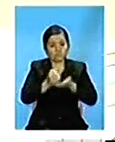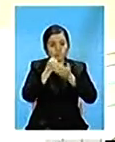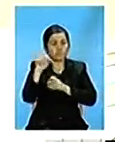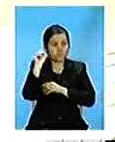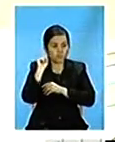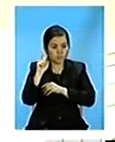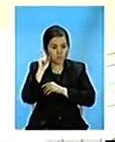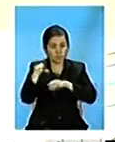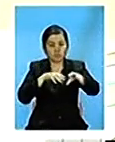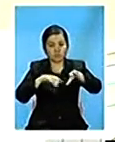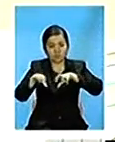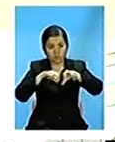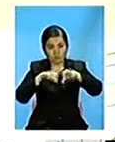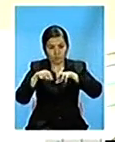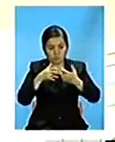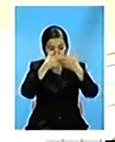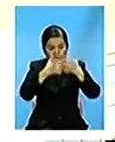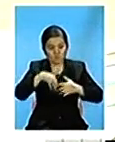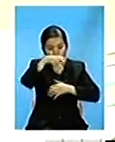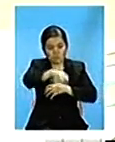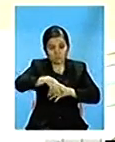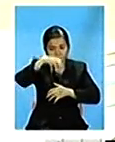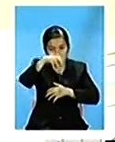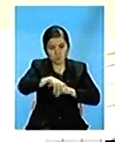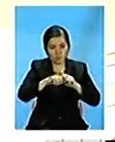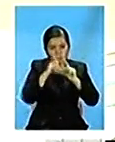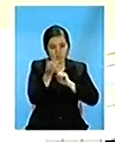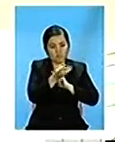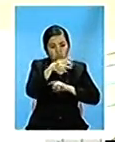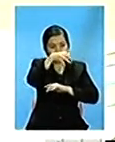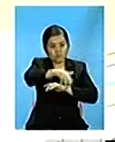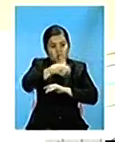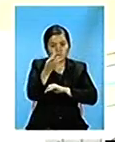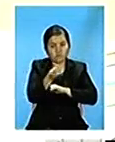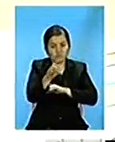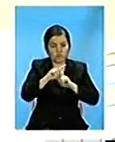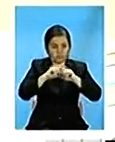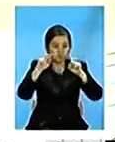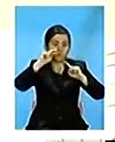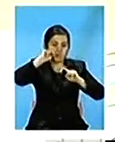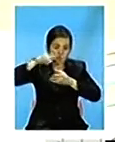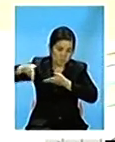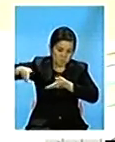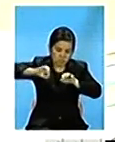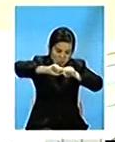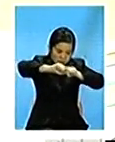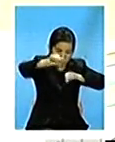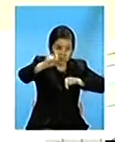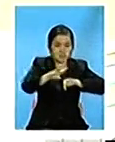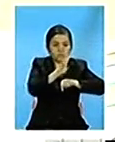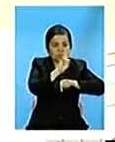ให้ได้เครื่องจักรไปขุดแต่ไปไม่จำนวนมันน้อยเกินไปครับเพราะแม่น้ำประสักมีความยาวตั้ง700กิโลเม